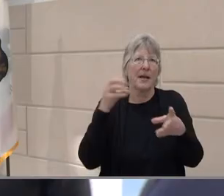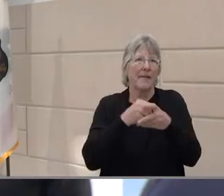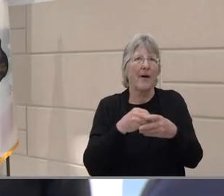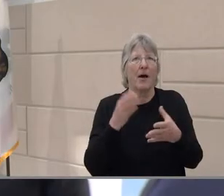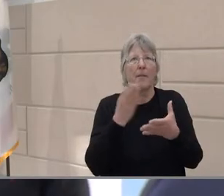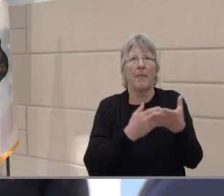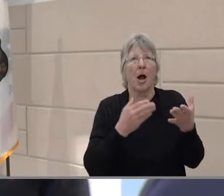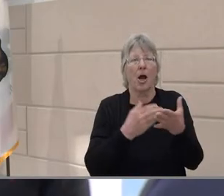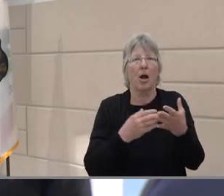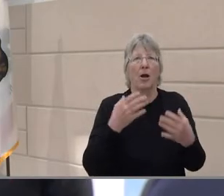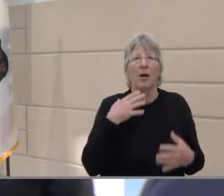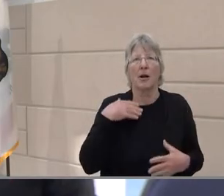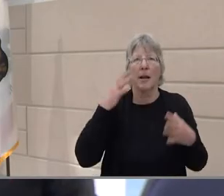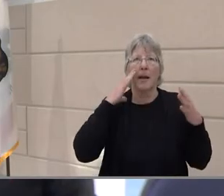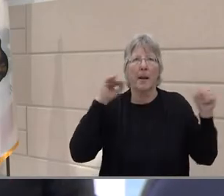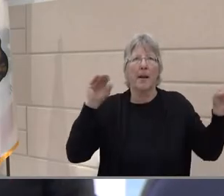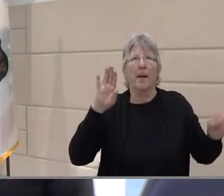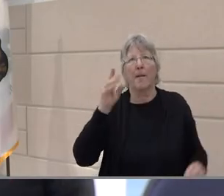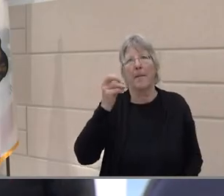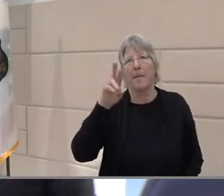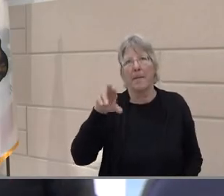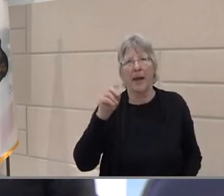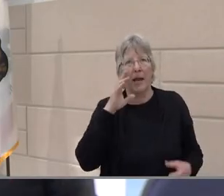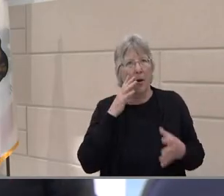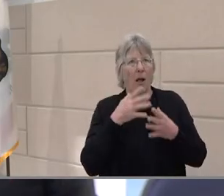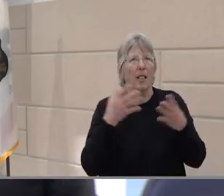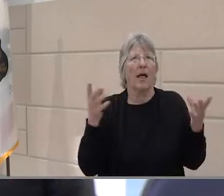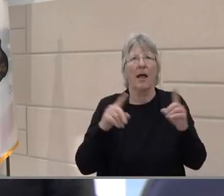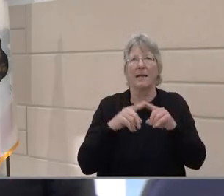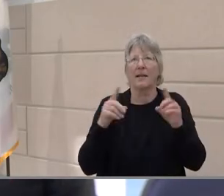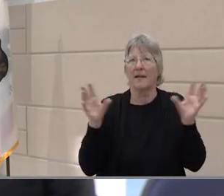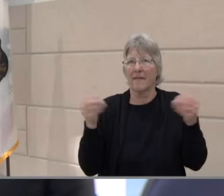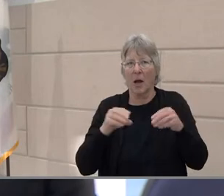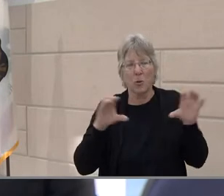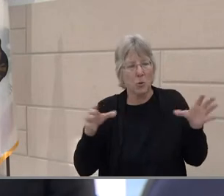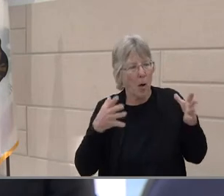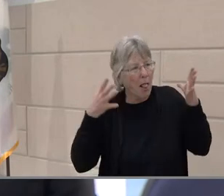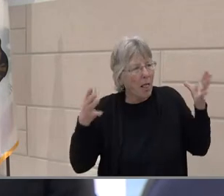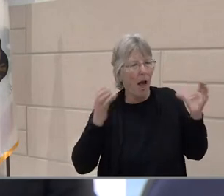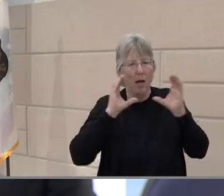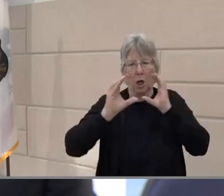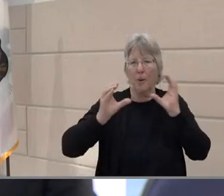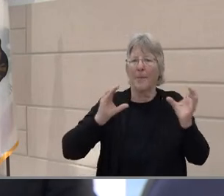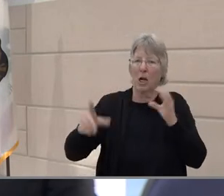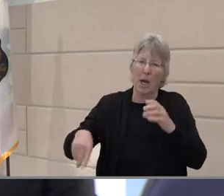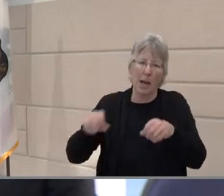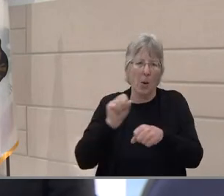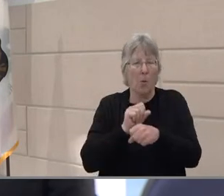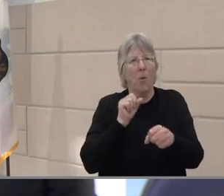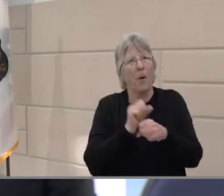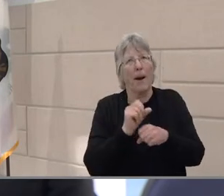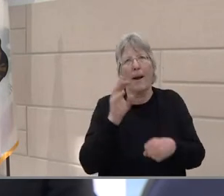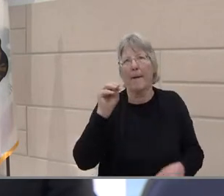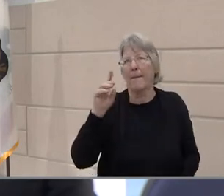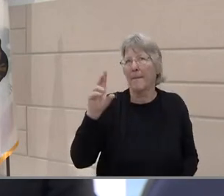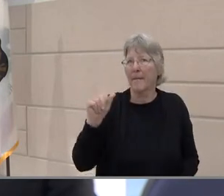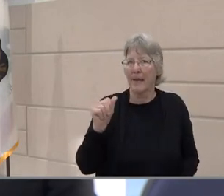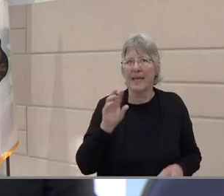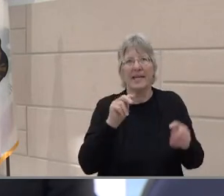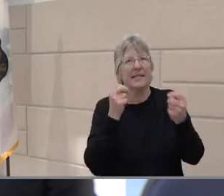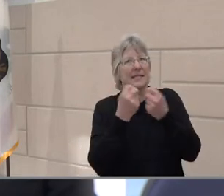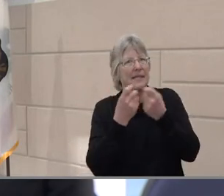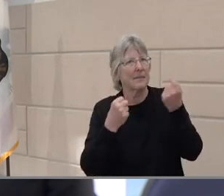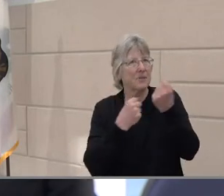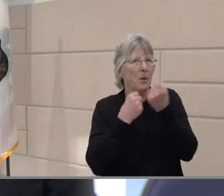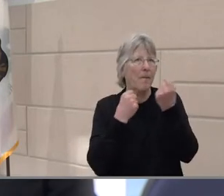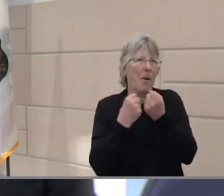មនុស្សម្នាច្រើនបុគ្គលិកច្រើនចូលរួមដូចជាដកទ័របេកឺហើយនិងក្រុមផ្សេង